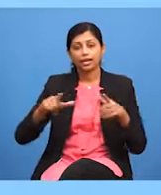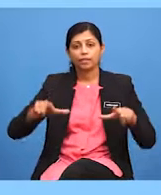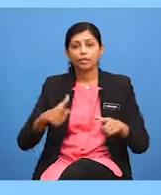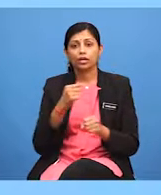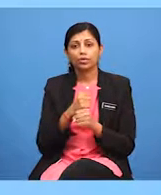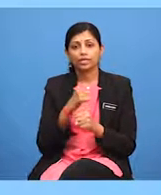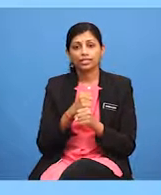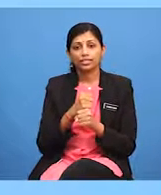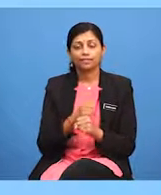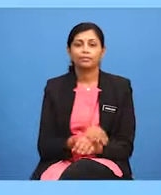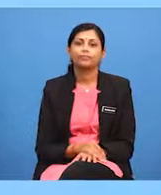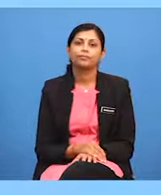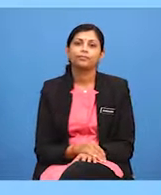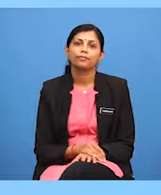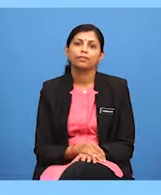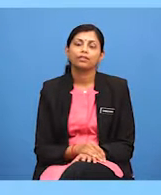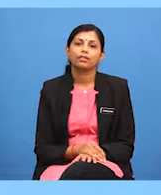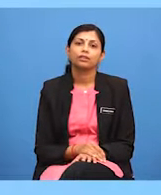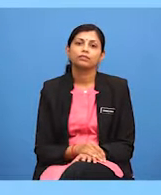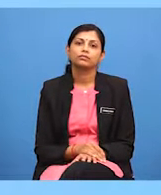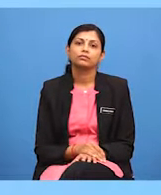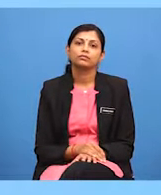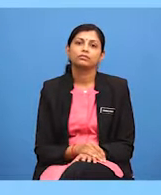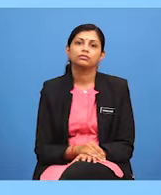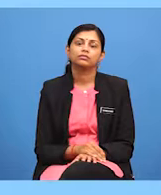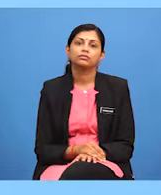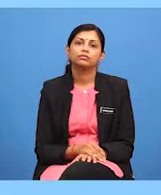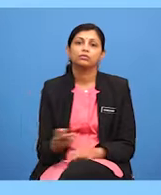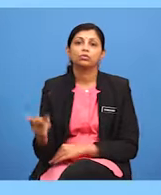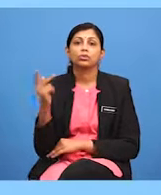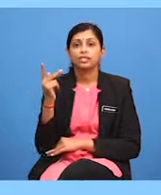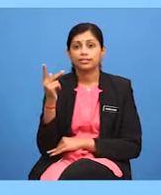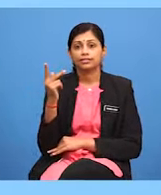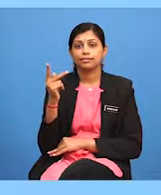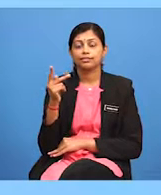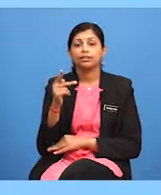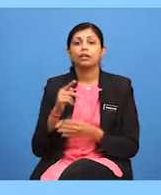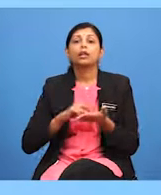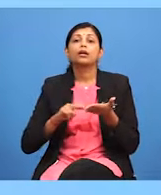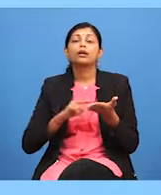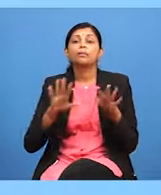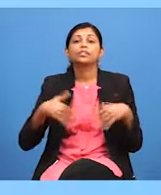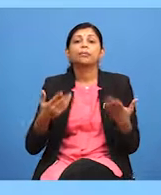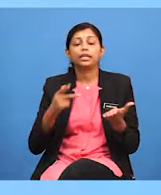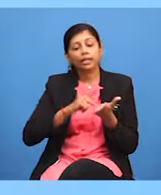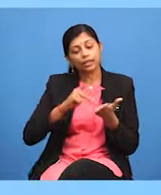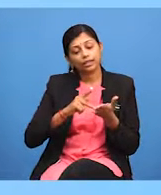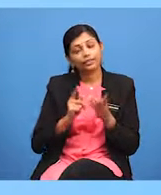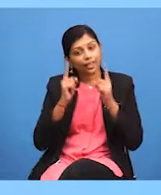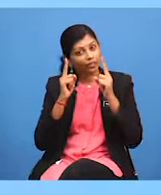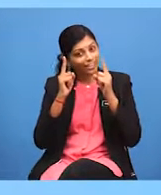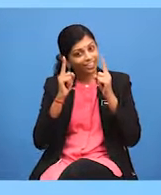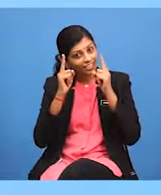kerja. Dalam erti kata lain, kuasa P sama dengan